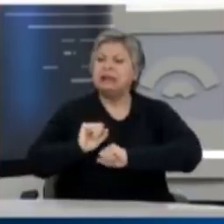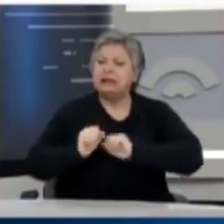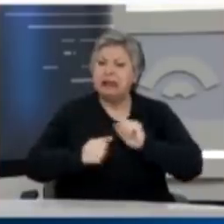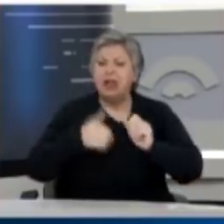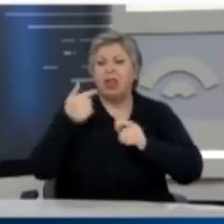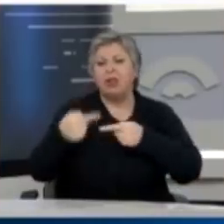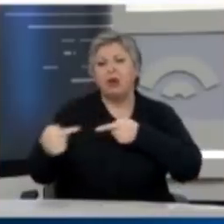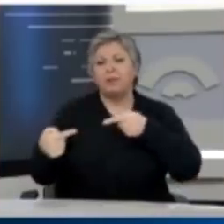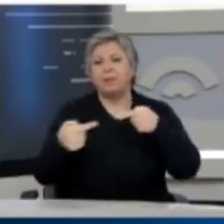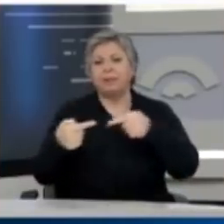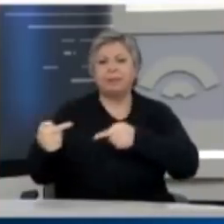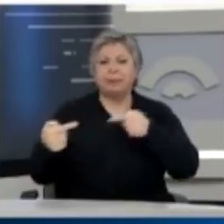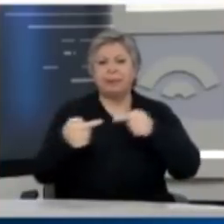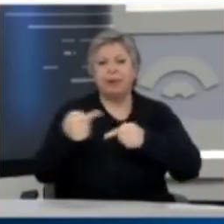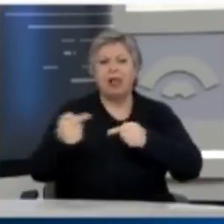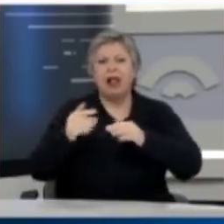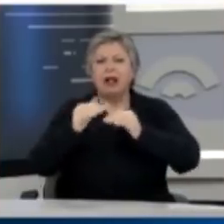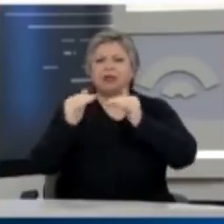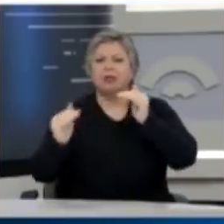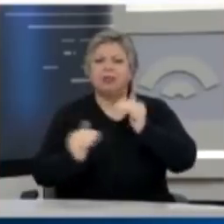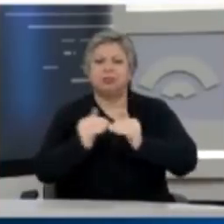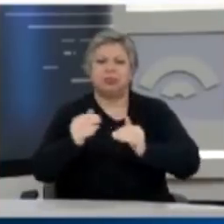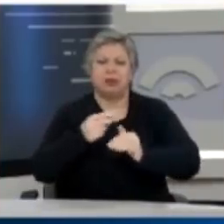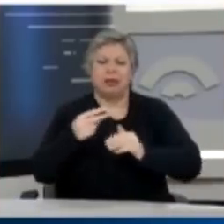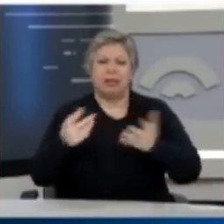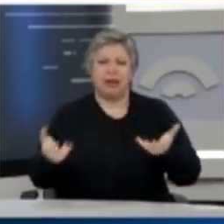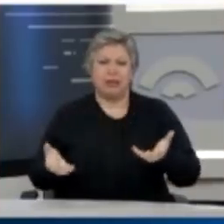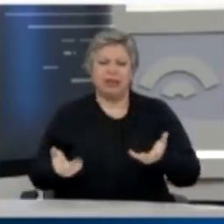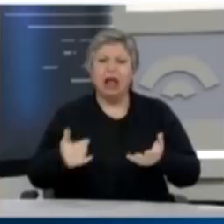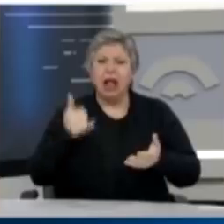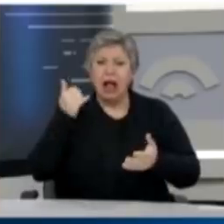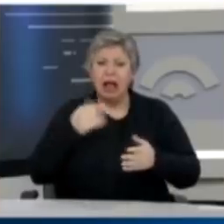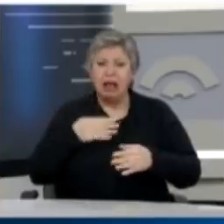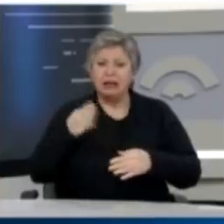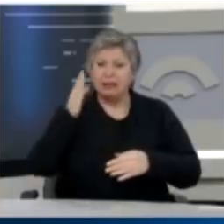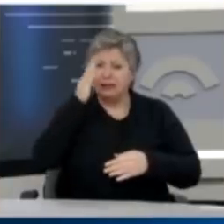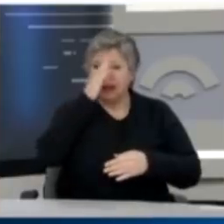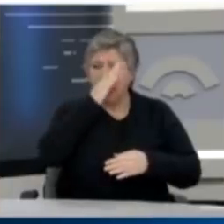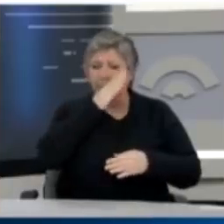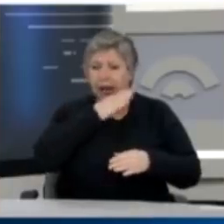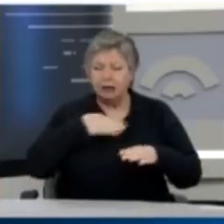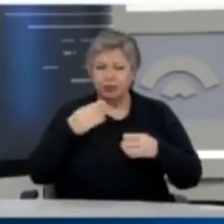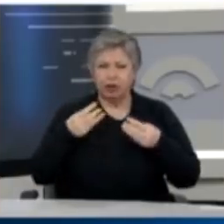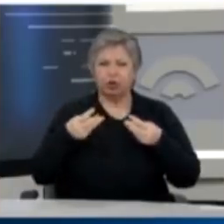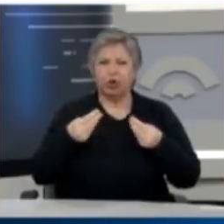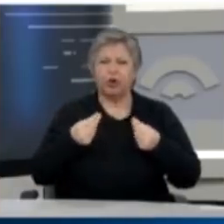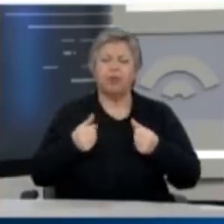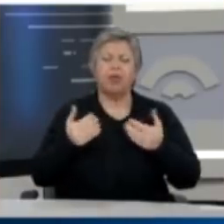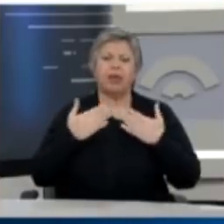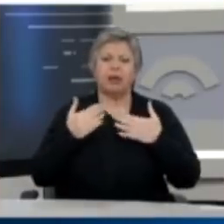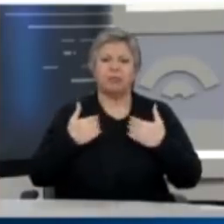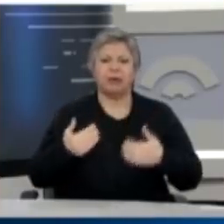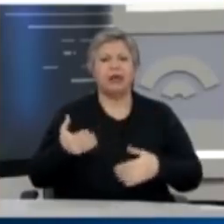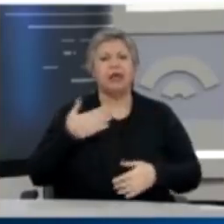για δευτερεύοντα ζητήματα εδώ μέσα και αν στήσετε, δεν μπορείτε να κρυφτείτε. Θέλετε να σας θυμίσουμε